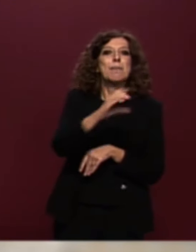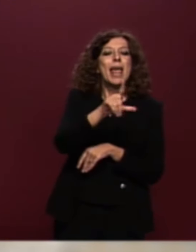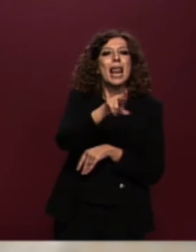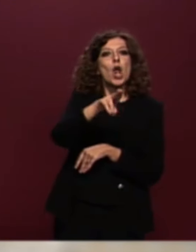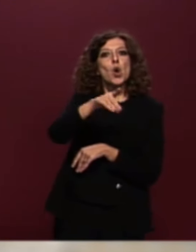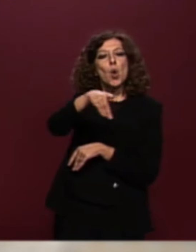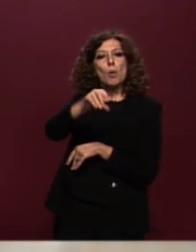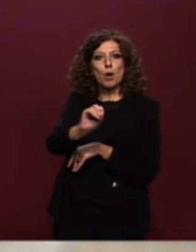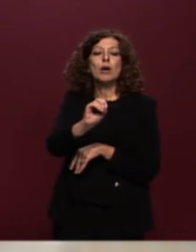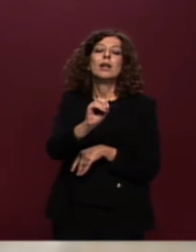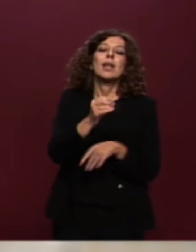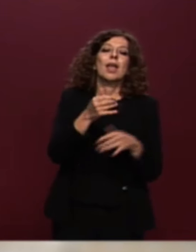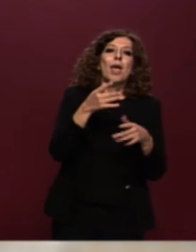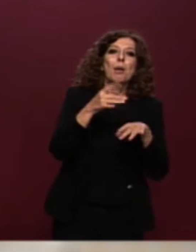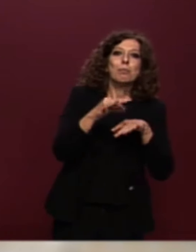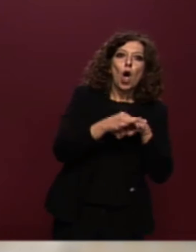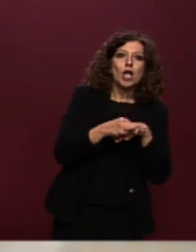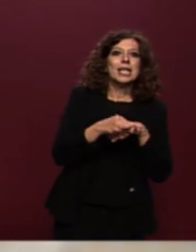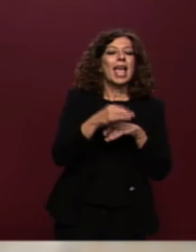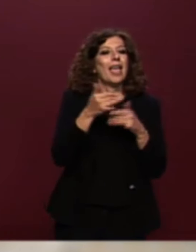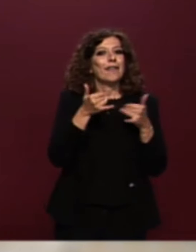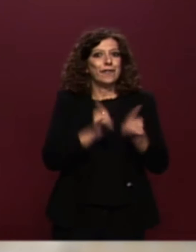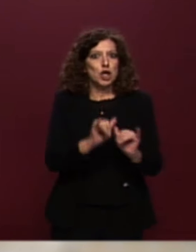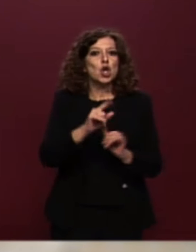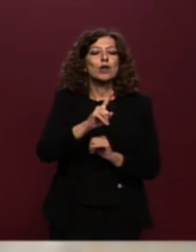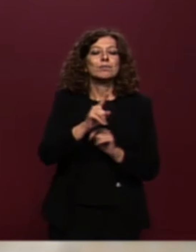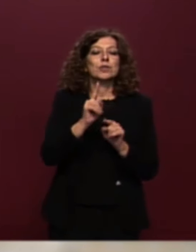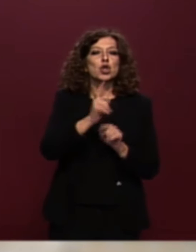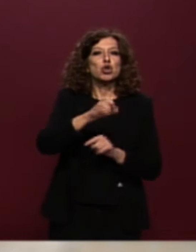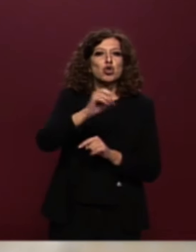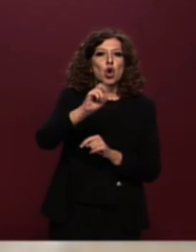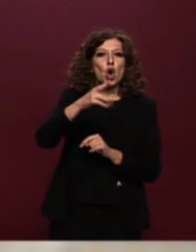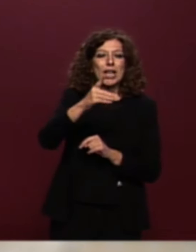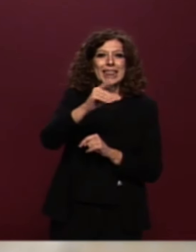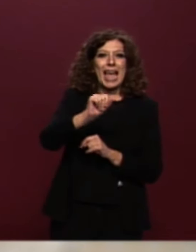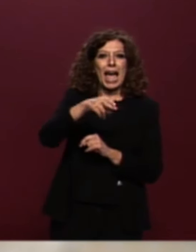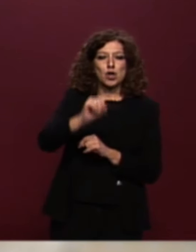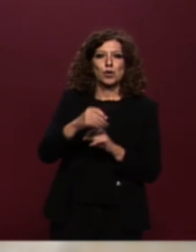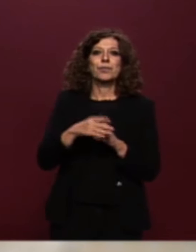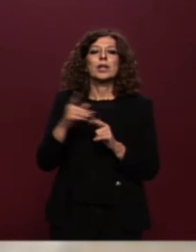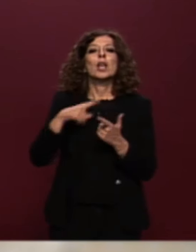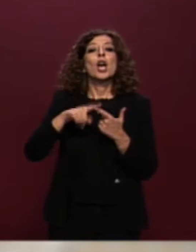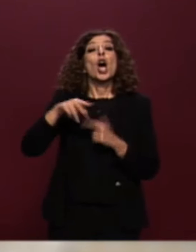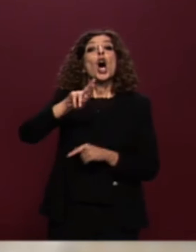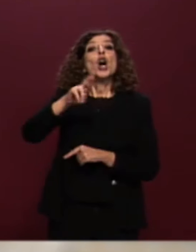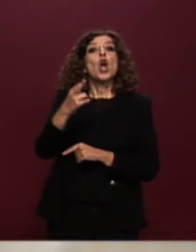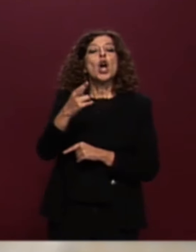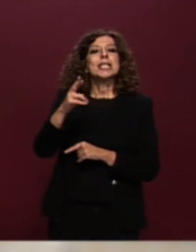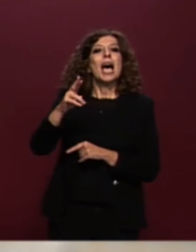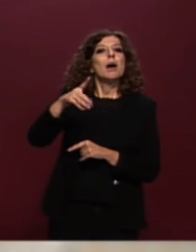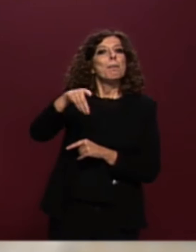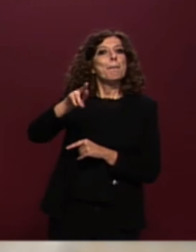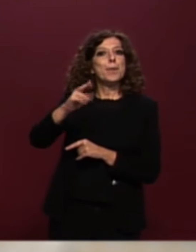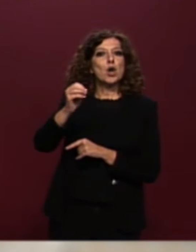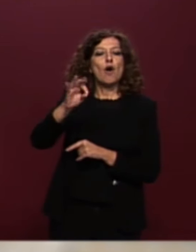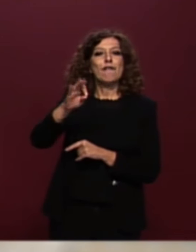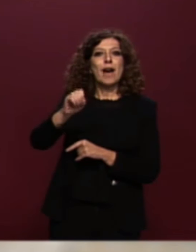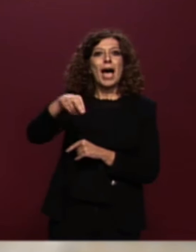e figlio di Ignazio Giordano. Rosa Trovato, moglie di Epifanio Alsazia e i suoi